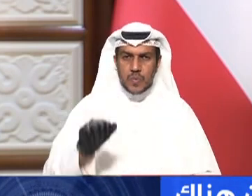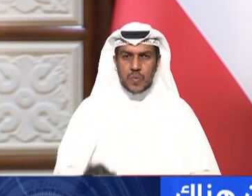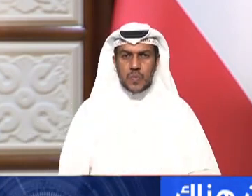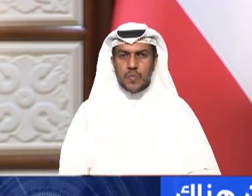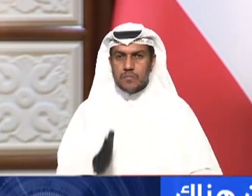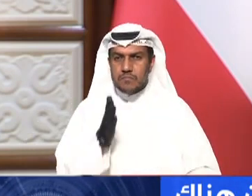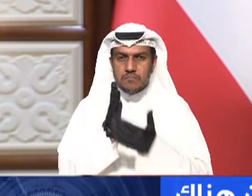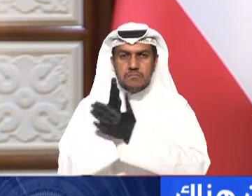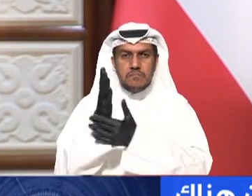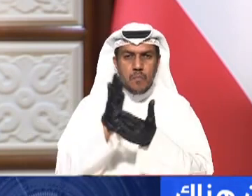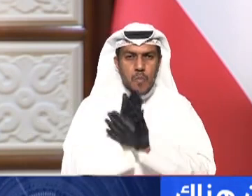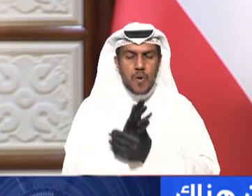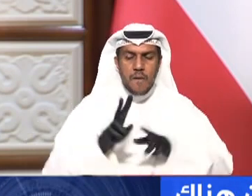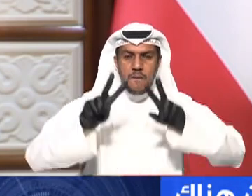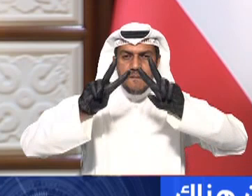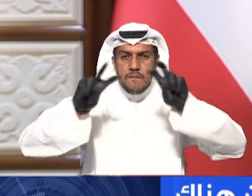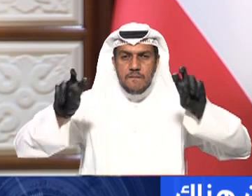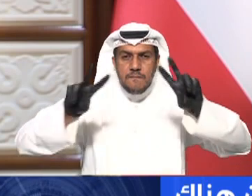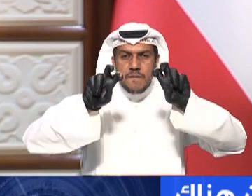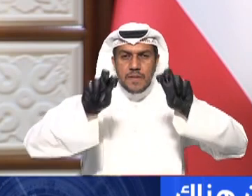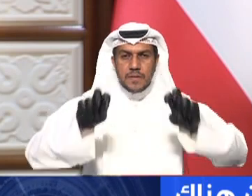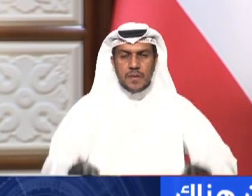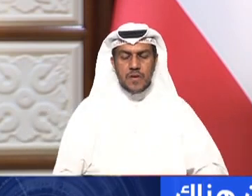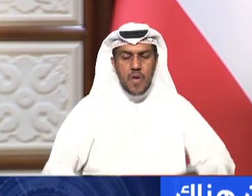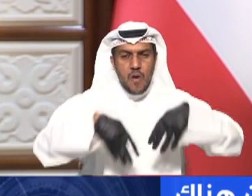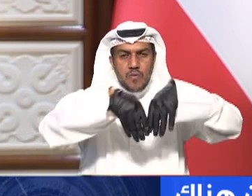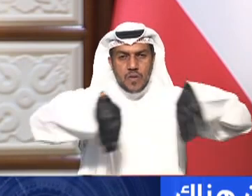والمراسلين في الميدان يواجهون